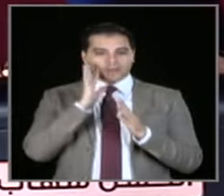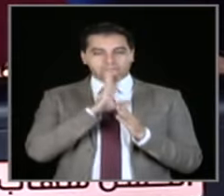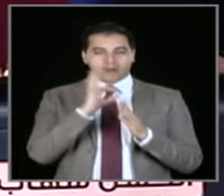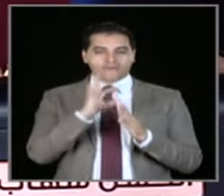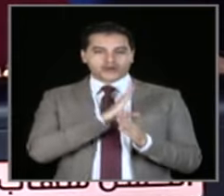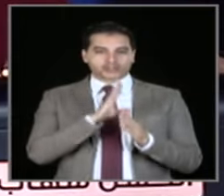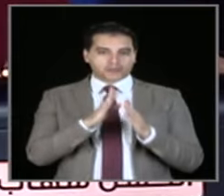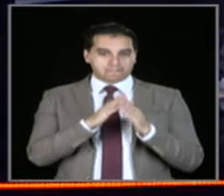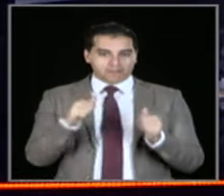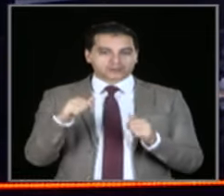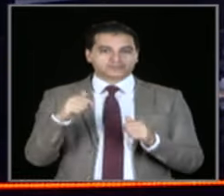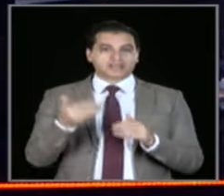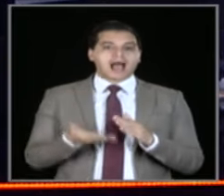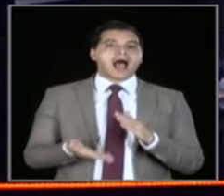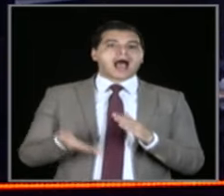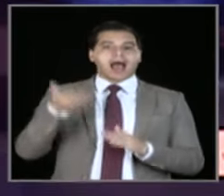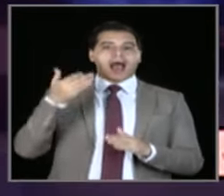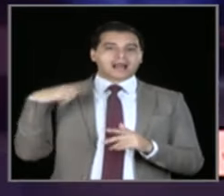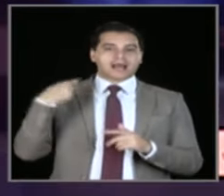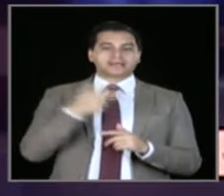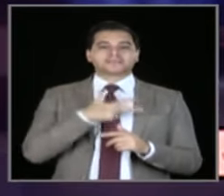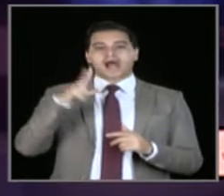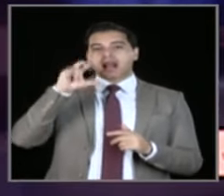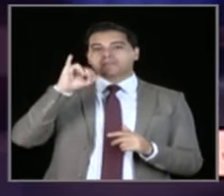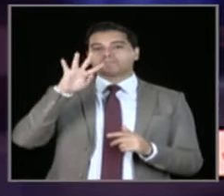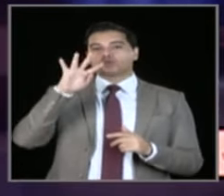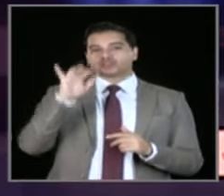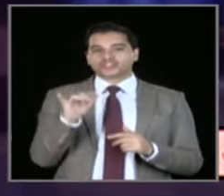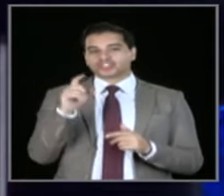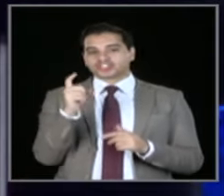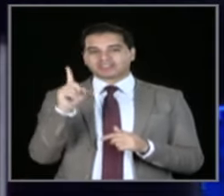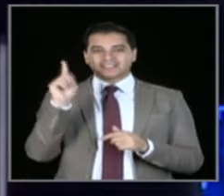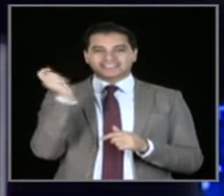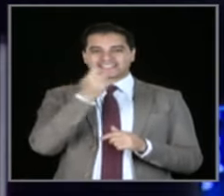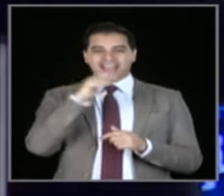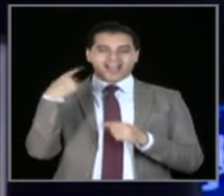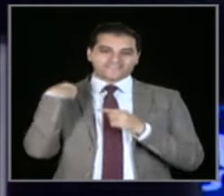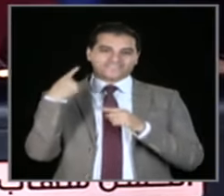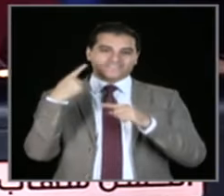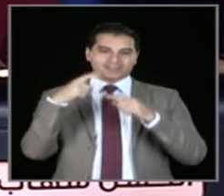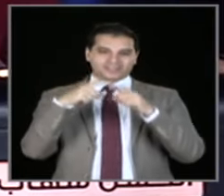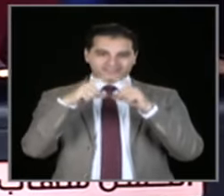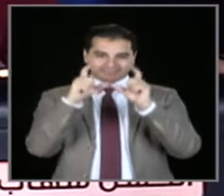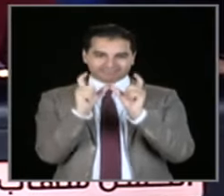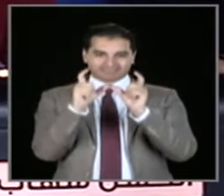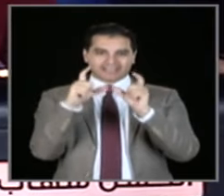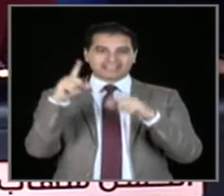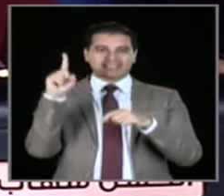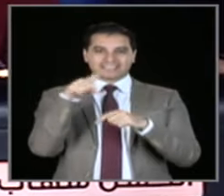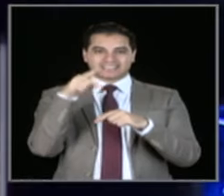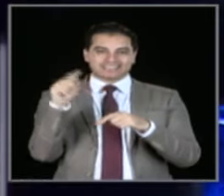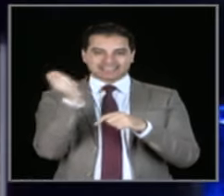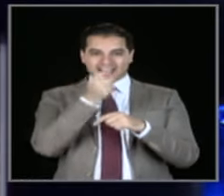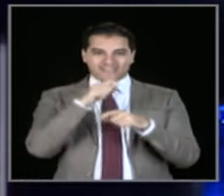المشير. أديبة سعودية مؤلفة رواية طوق الحمام، هي رجاء عالم. في أي قارة تقع